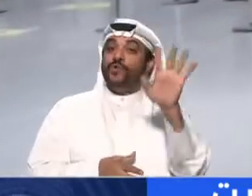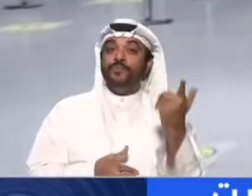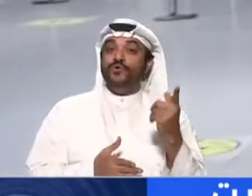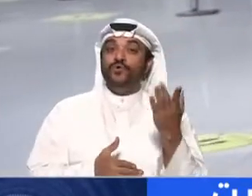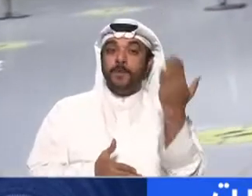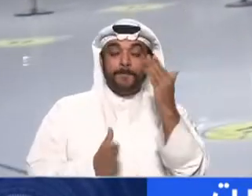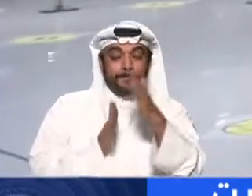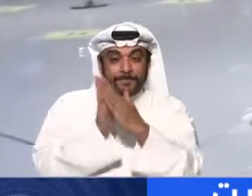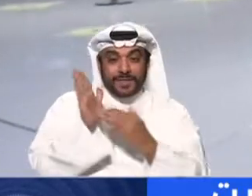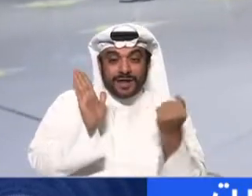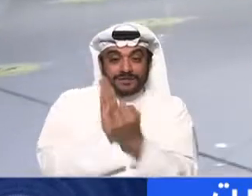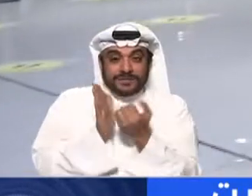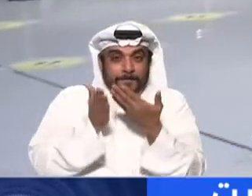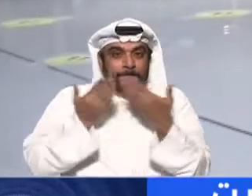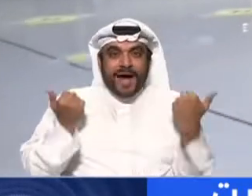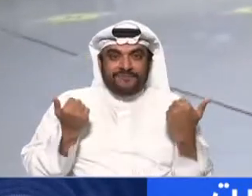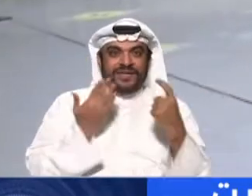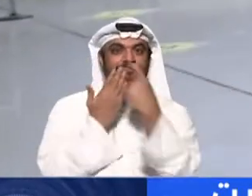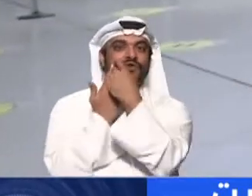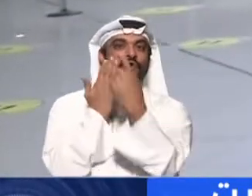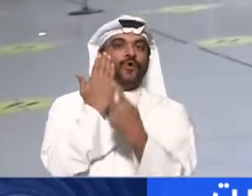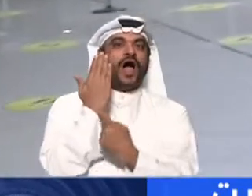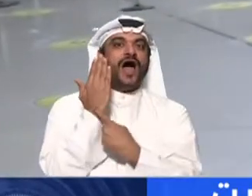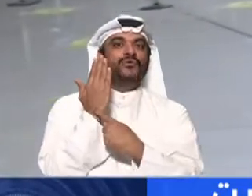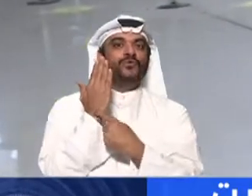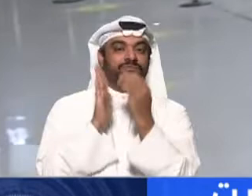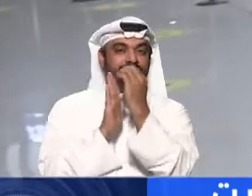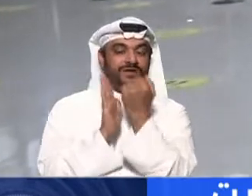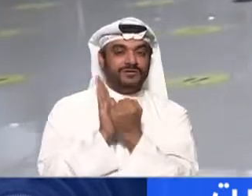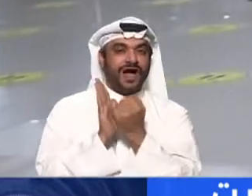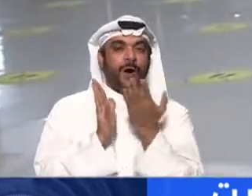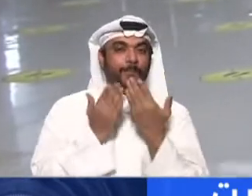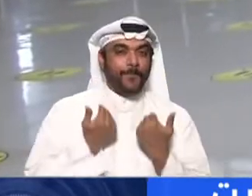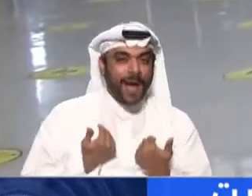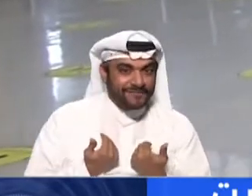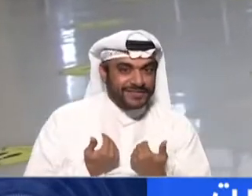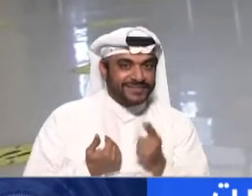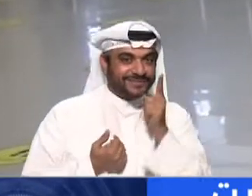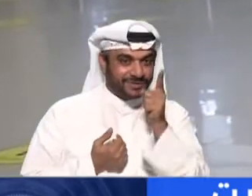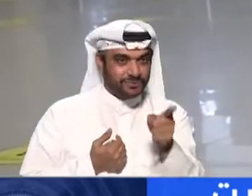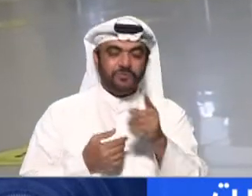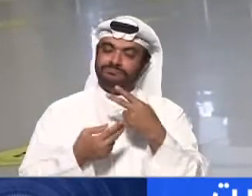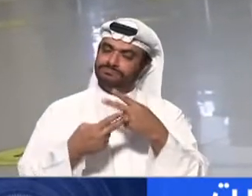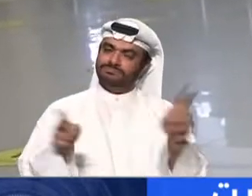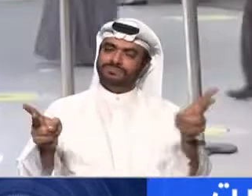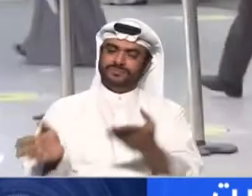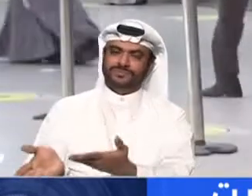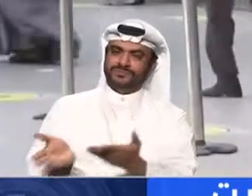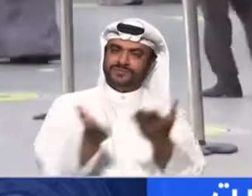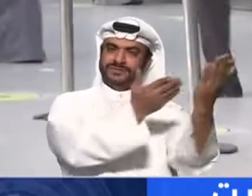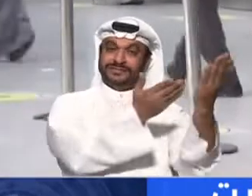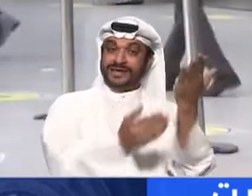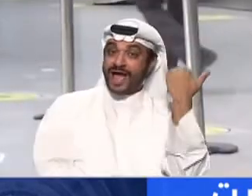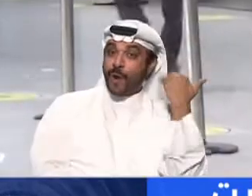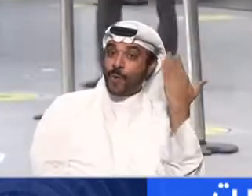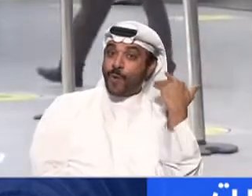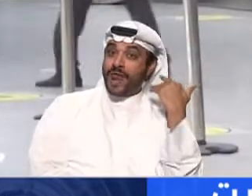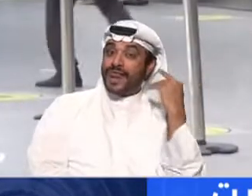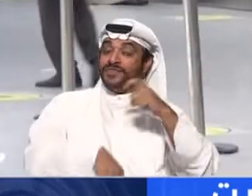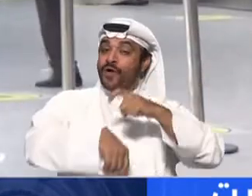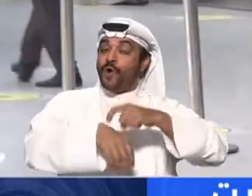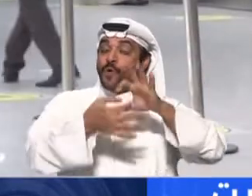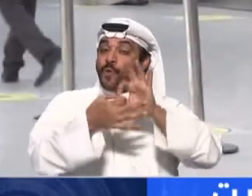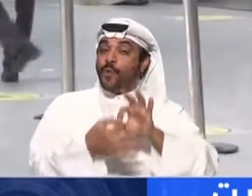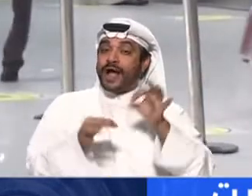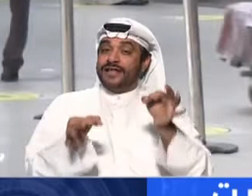للمقيمين وأيضا مخالفي قانون الإقامة وفق الإجراءات القانونية المنظمة من قبل وزارة الداخلية